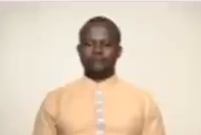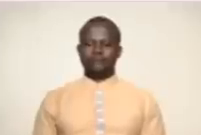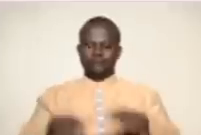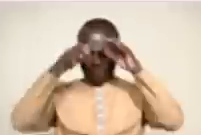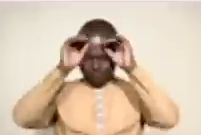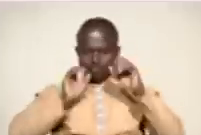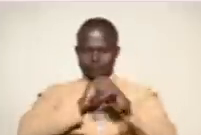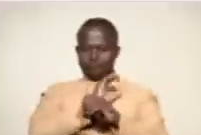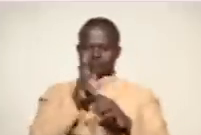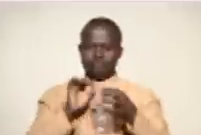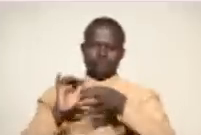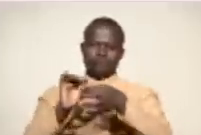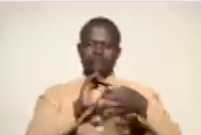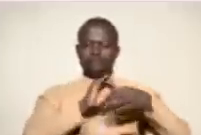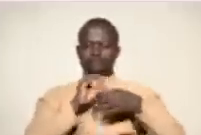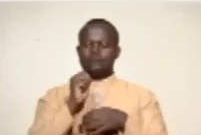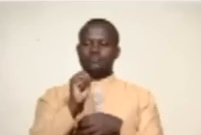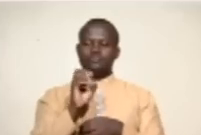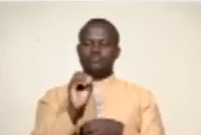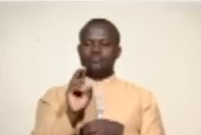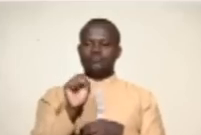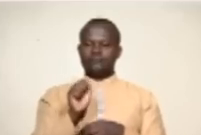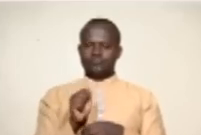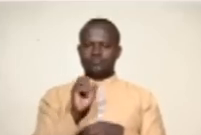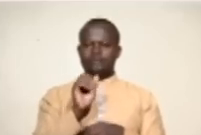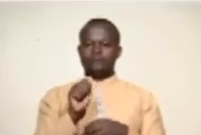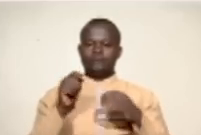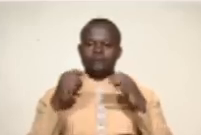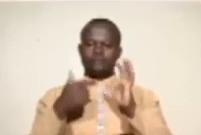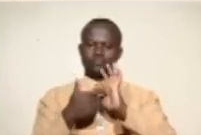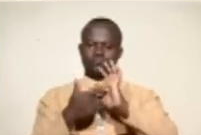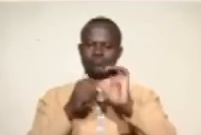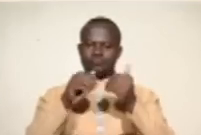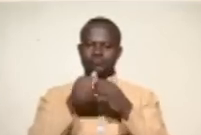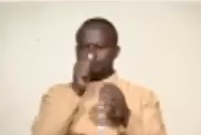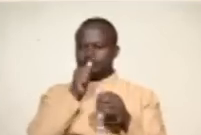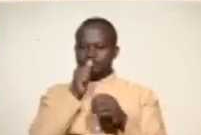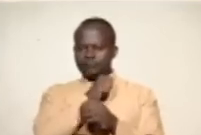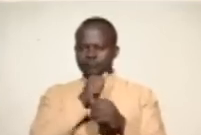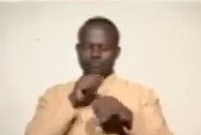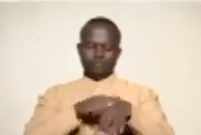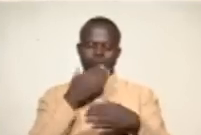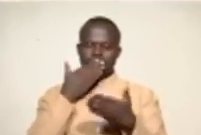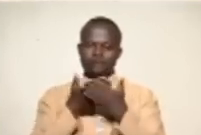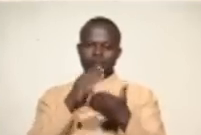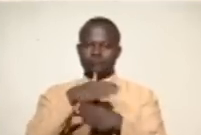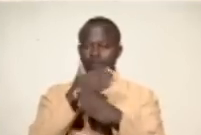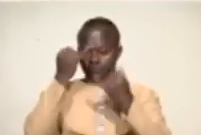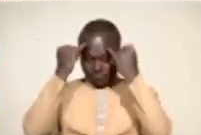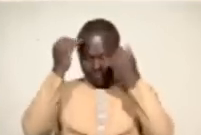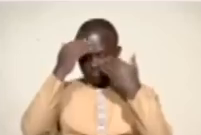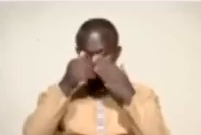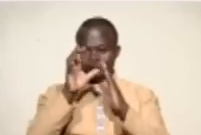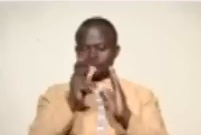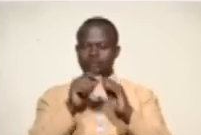Perezida wa Komisiyo y'Umuryango wa Afurika yunze ubumwe Musa Faki Mahamat yemeza ko uyu mwiherero ari umwanya mwiza wo kungurana ibitekerezo ku cyakorwa ngo Afurika ikomeze